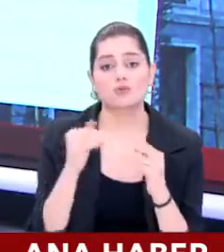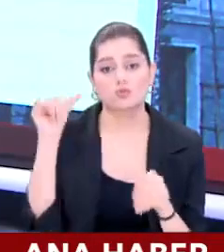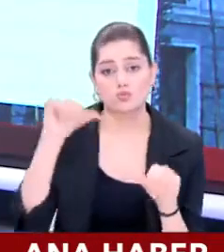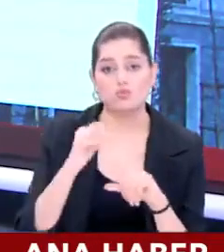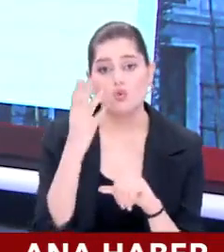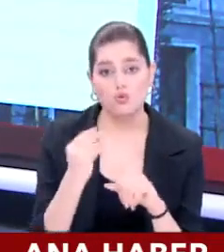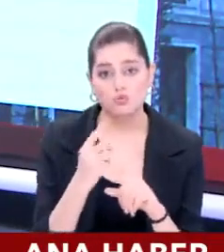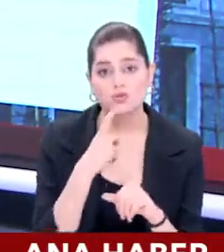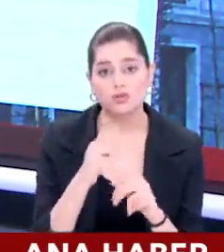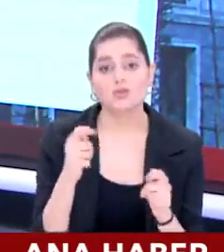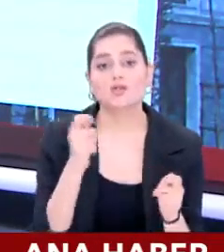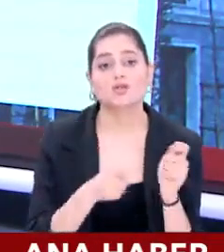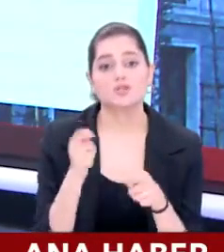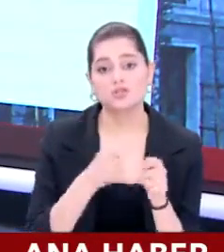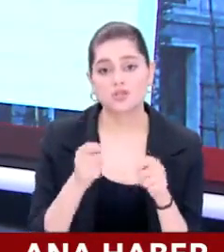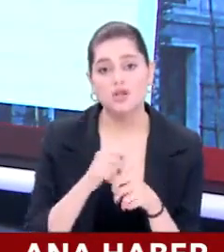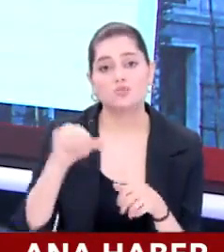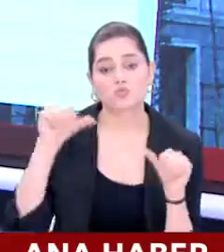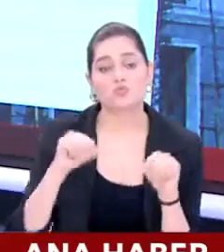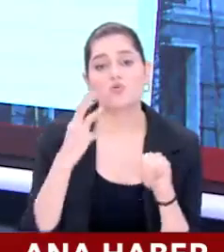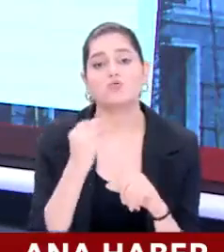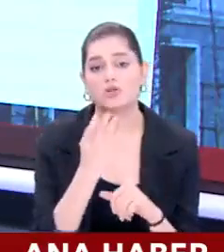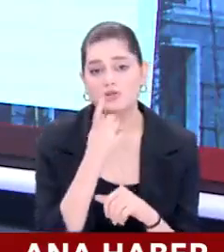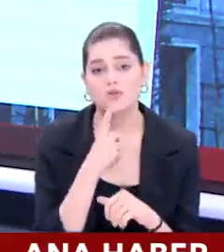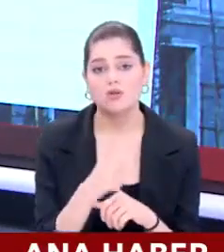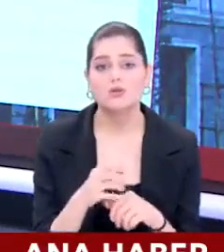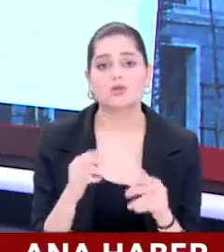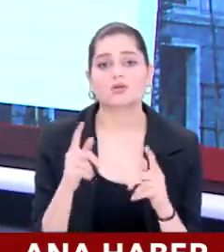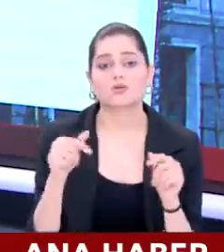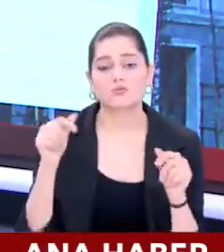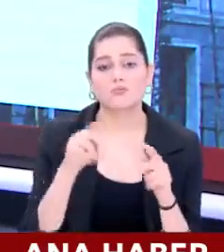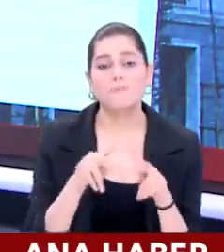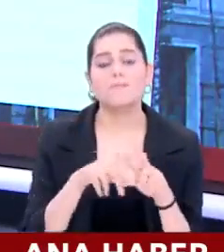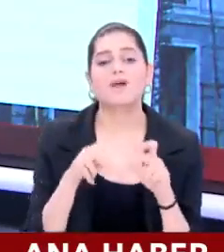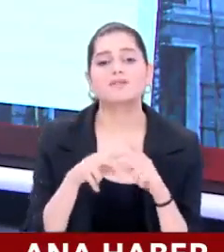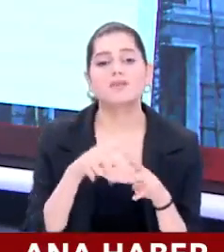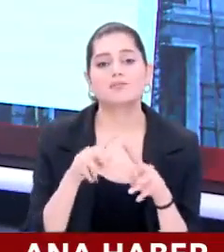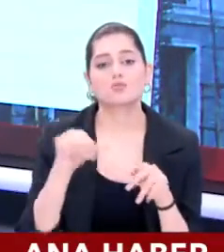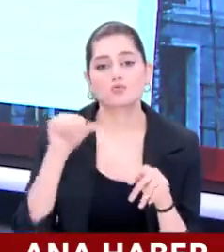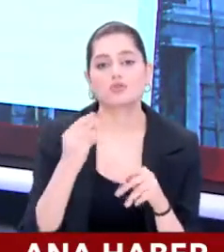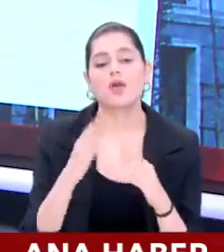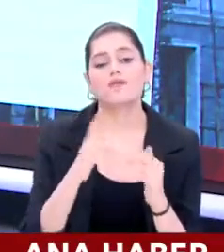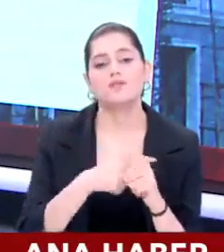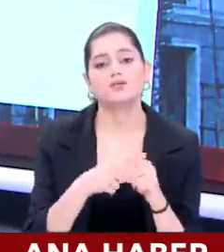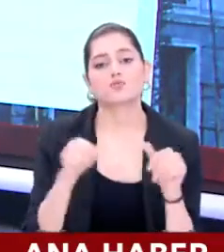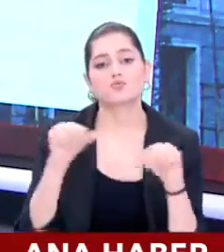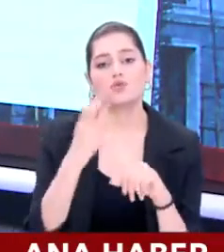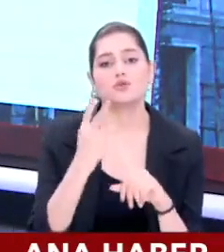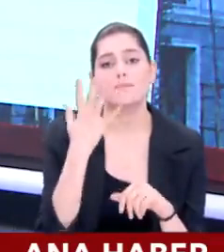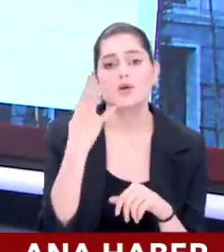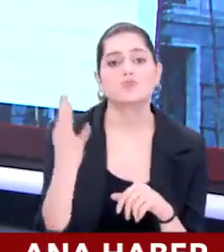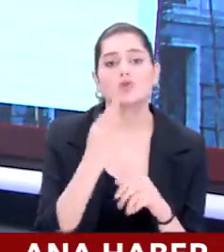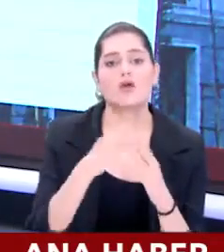düşüş başladığı zaman İnşaat malzemelerinde de düşüşler olacak malzemeleri düşüş olduğu zaman bu ne olacak konut fiyatlarına yansıyacak 5